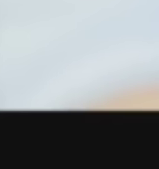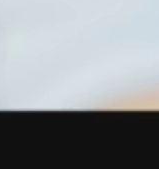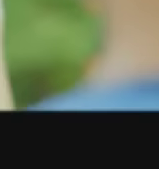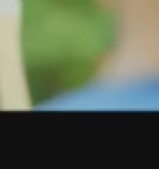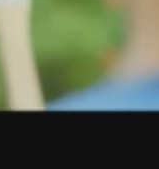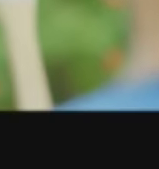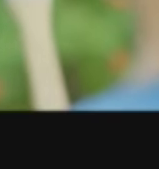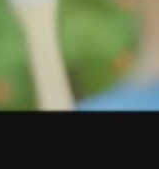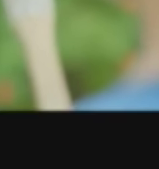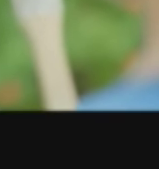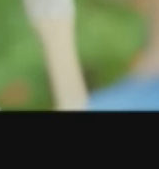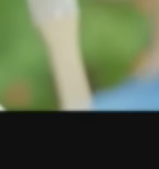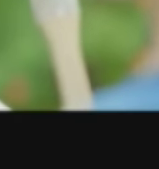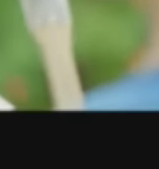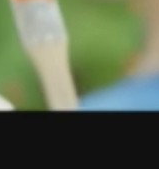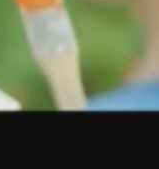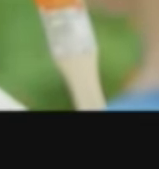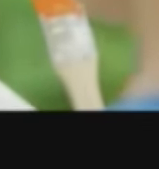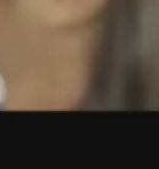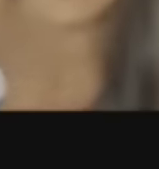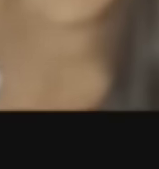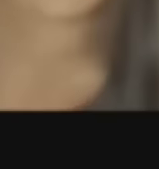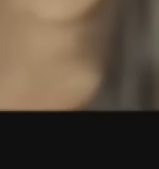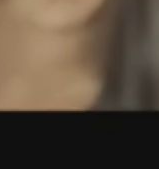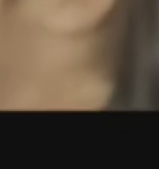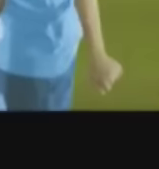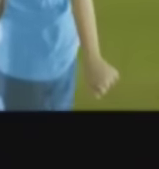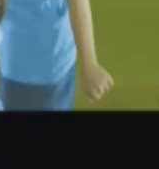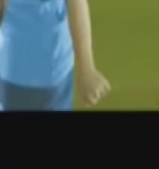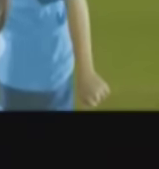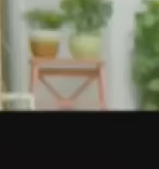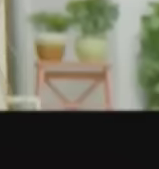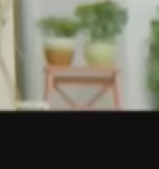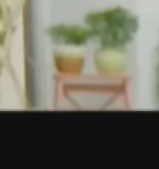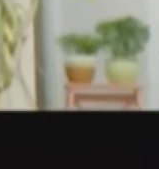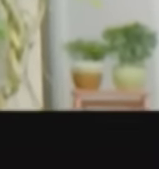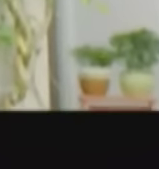orange kan? Wah, hebat. Kakak pintar ya.